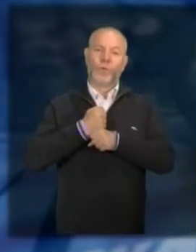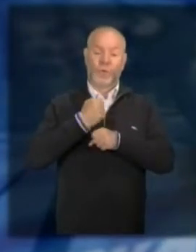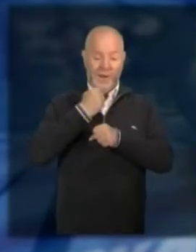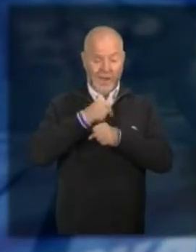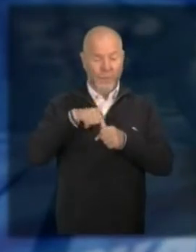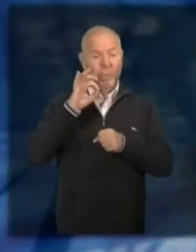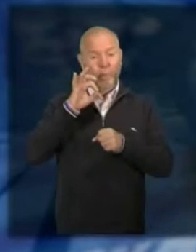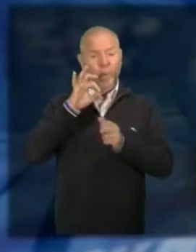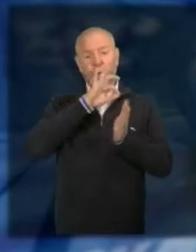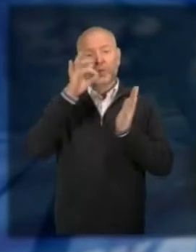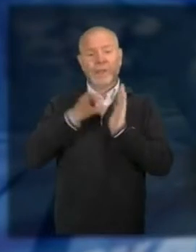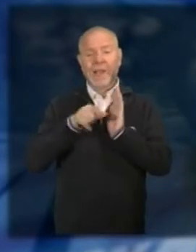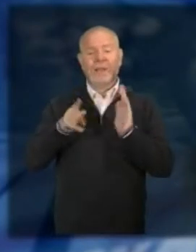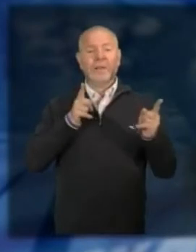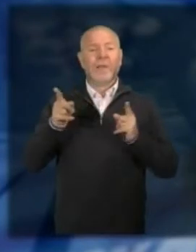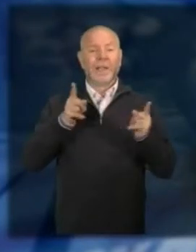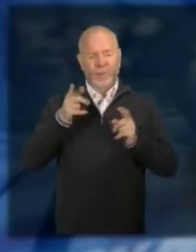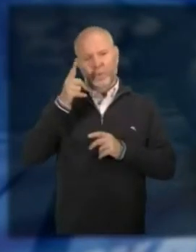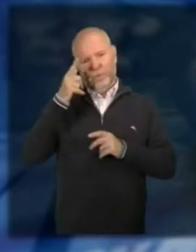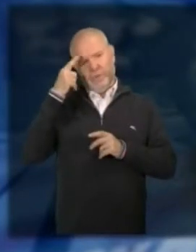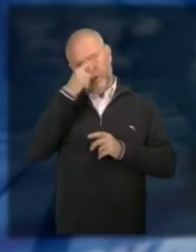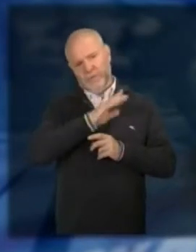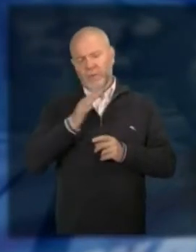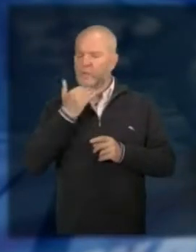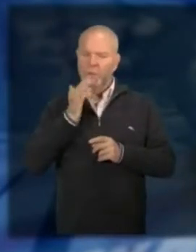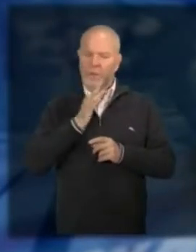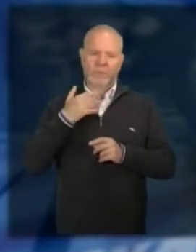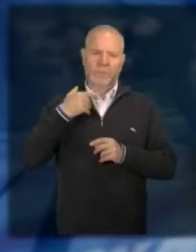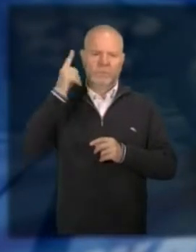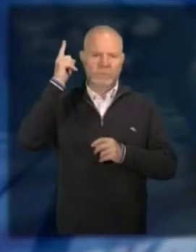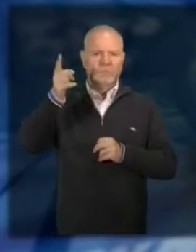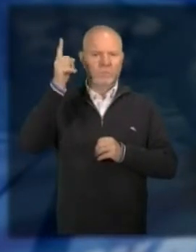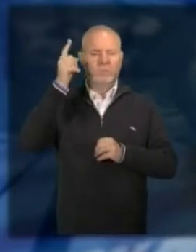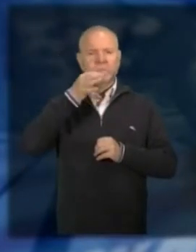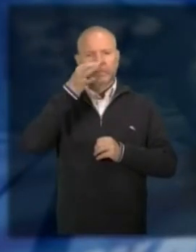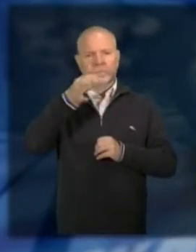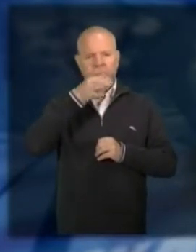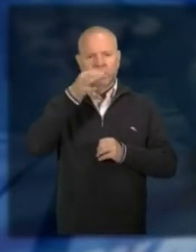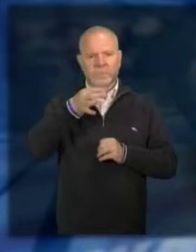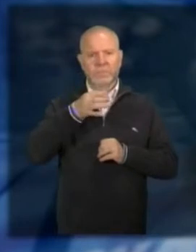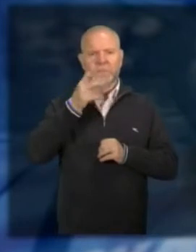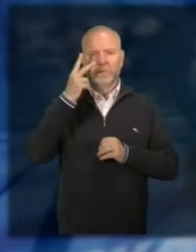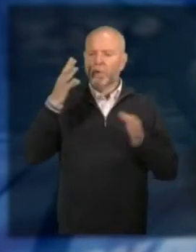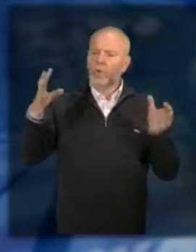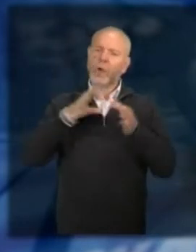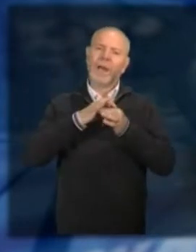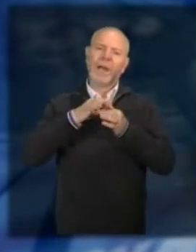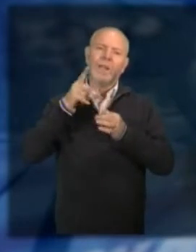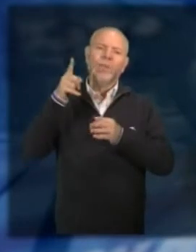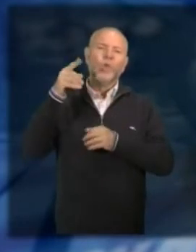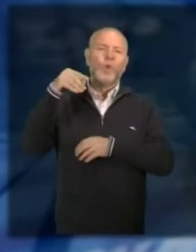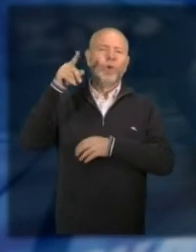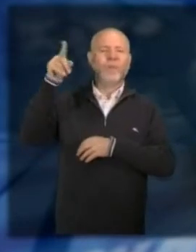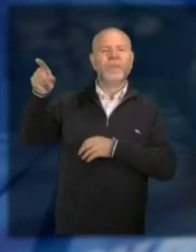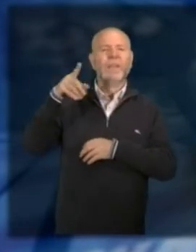difficile momento di crisi, hanno detto i sindacalisti dal palco Domese, lanciando un ideale ponte con la piazza di Portella della Ginestra, dove